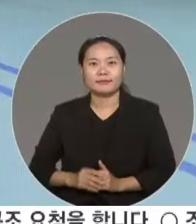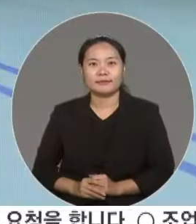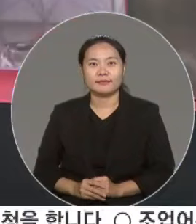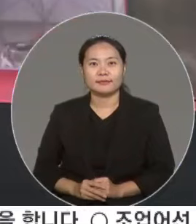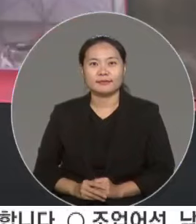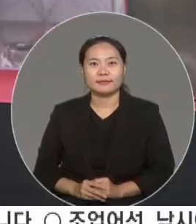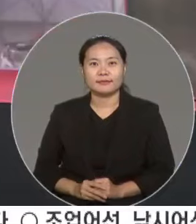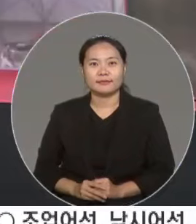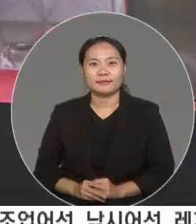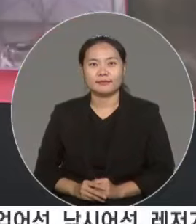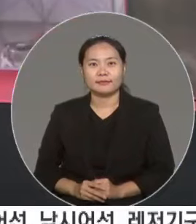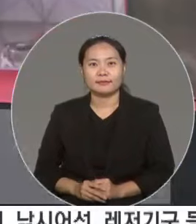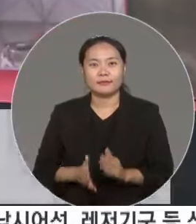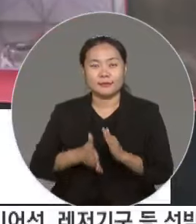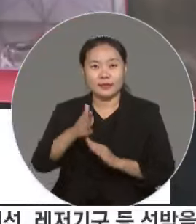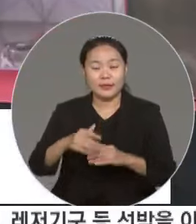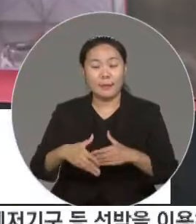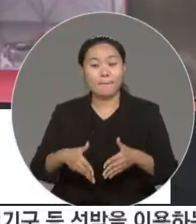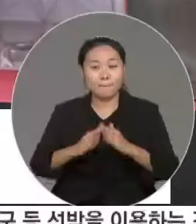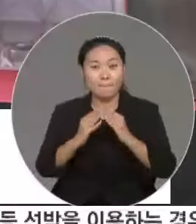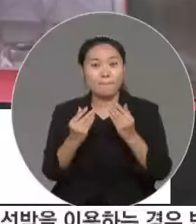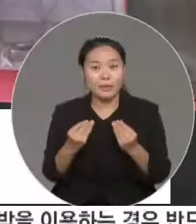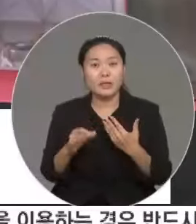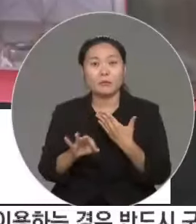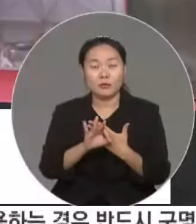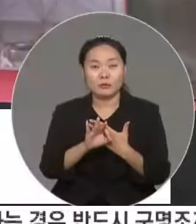기대됩니다. 이 시설이 완공이 된다면